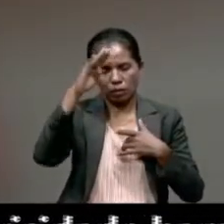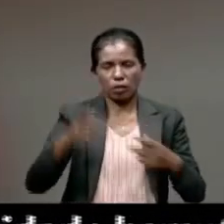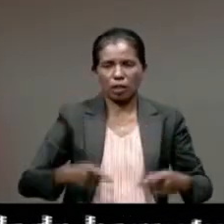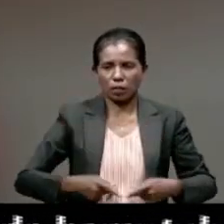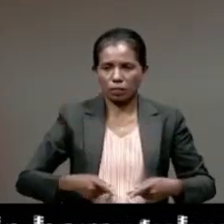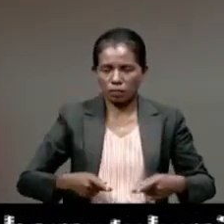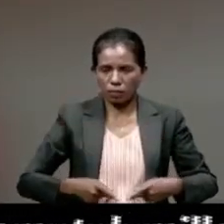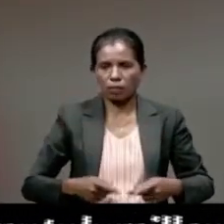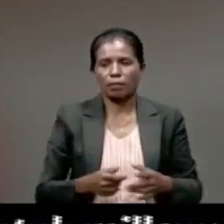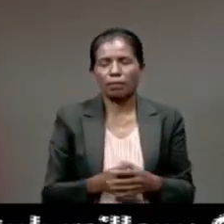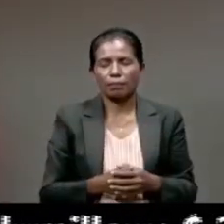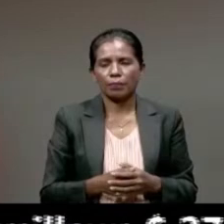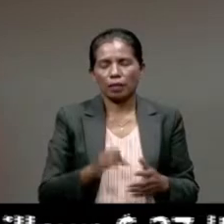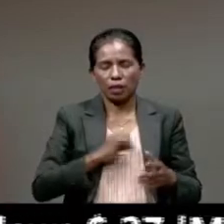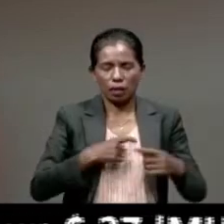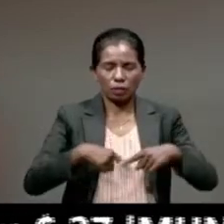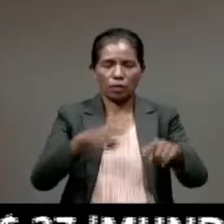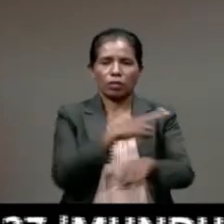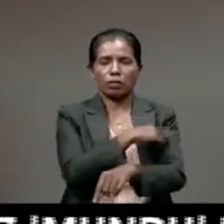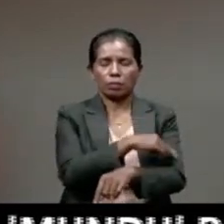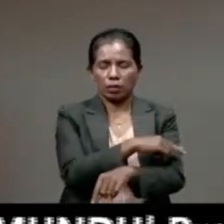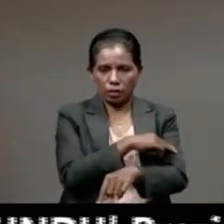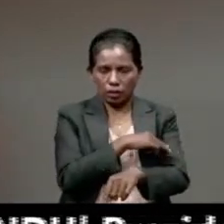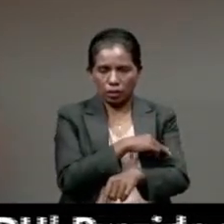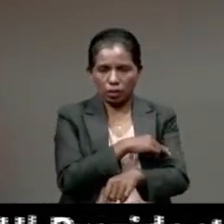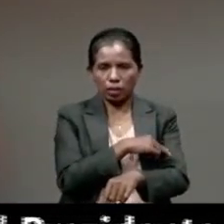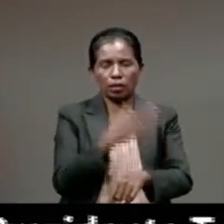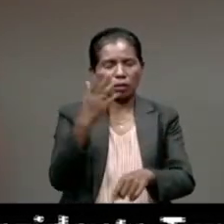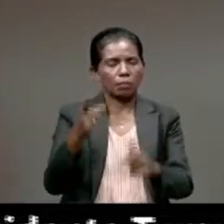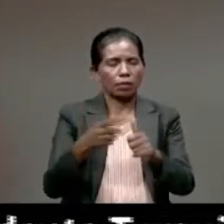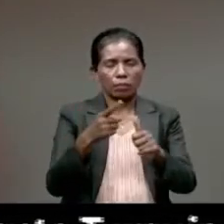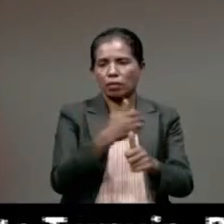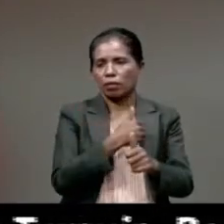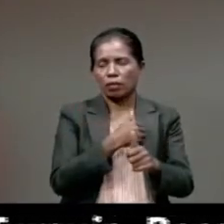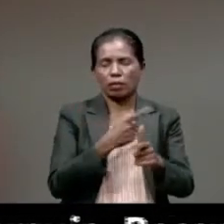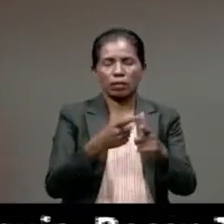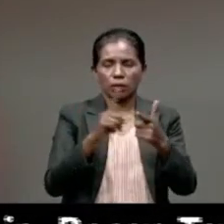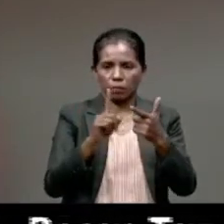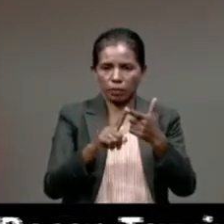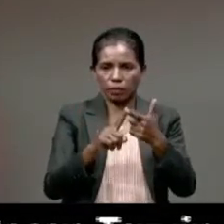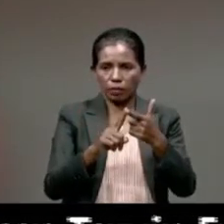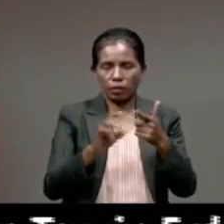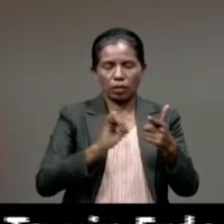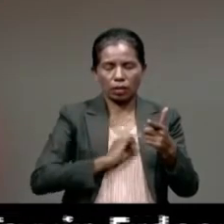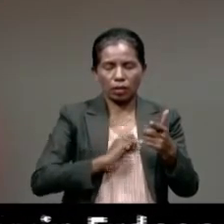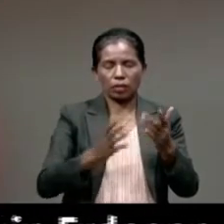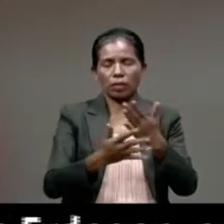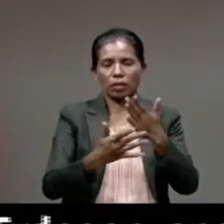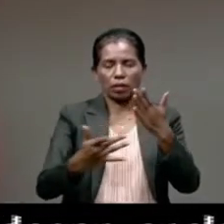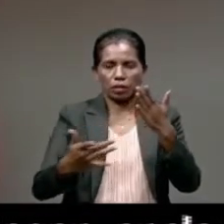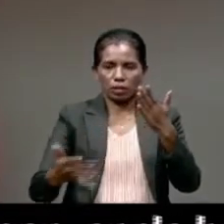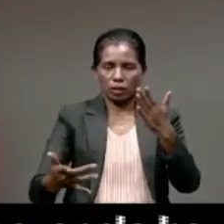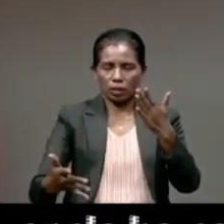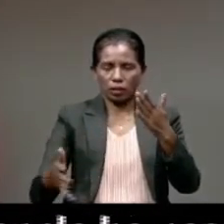moras, usava continuo. Pak Kurtinya primer sedau, segundo ma asai be rang